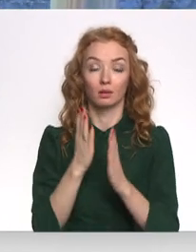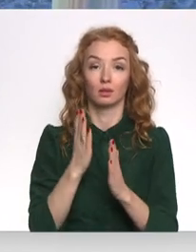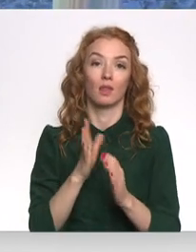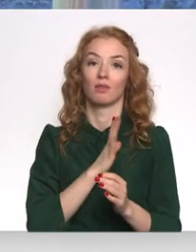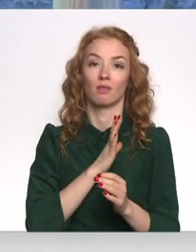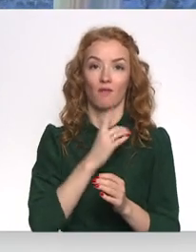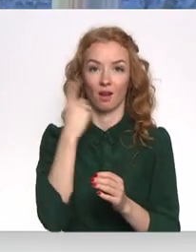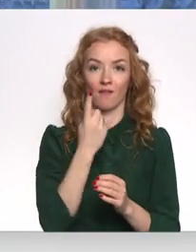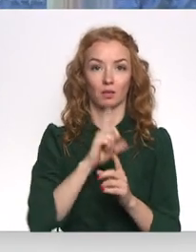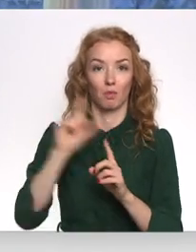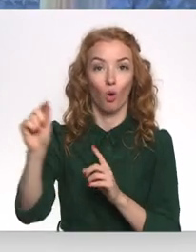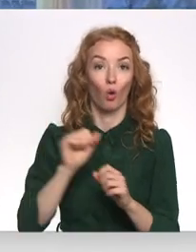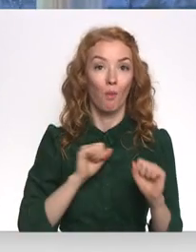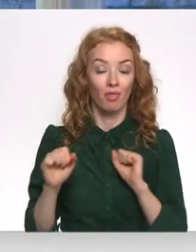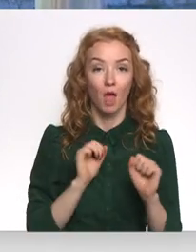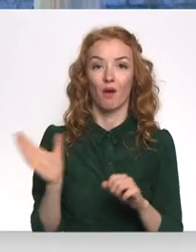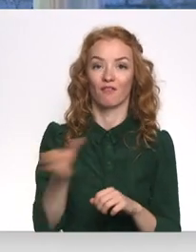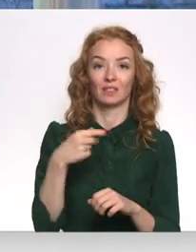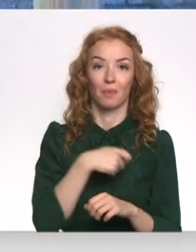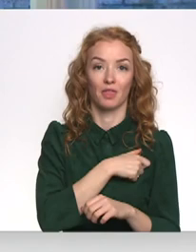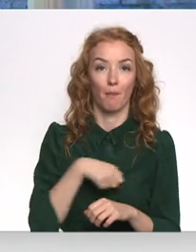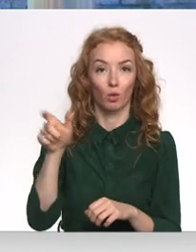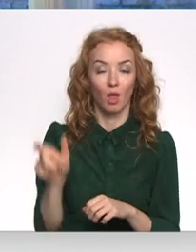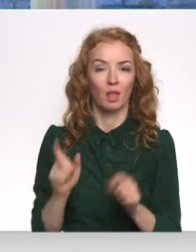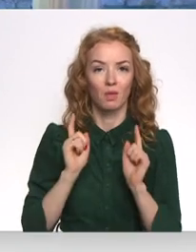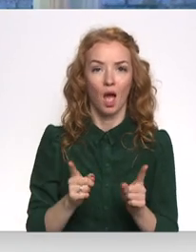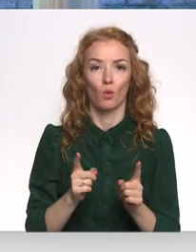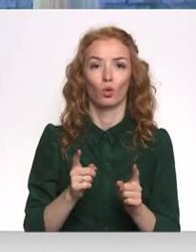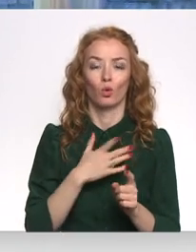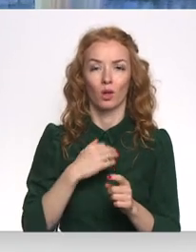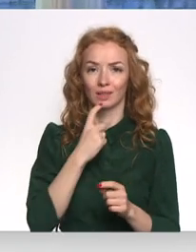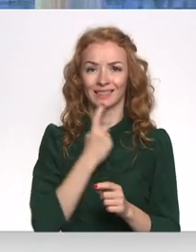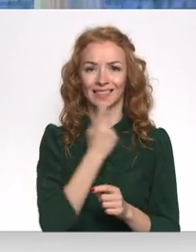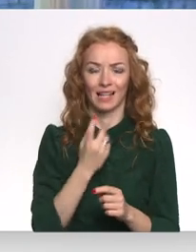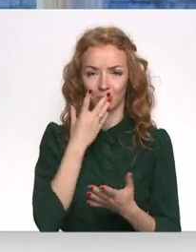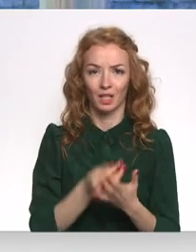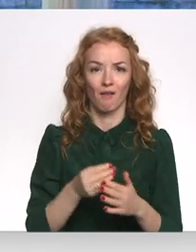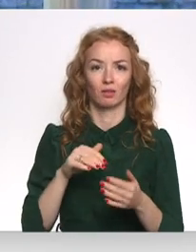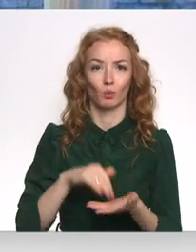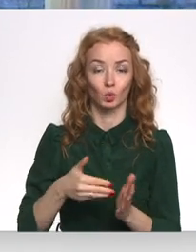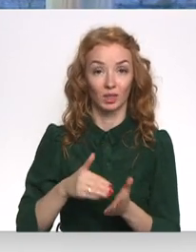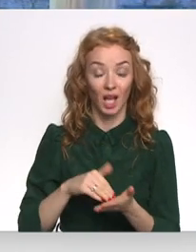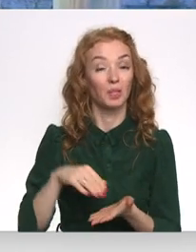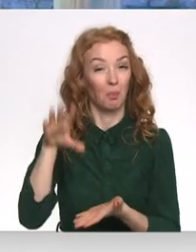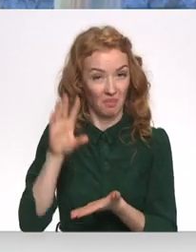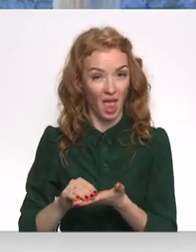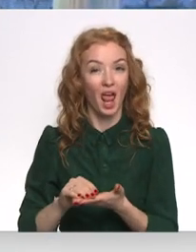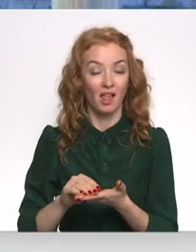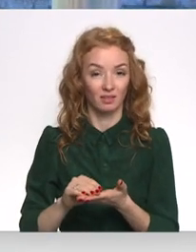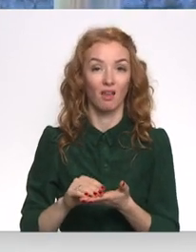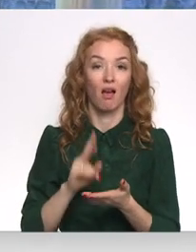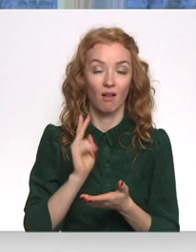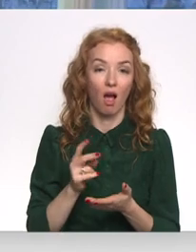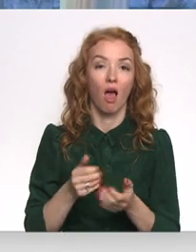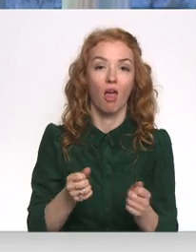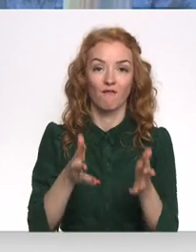komandējumā. Visiem deputātiem ir jābūt, tā teikt, ļoti cietiem savās pozīcijās. Mūsu pieredze rāda, ka daudz labāk un efektīvāk